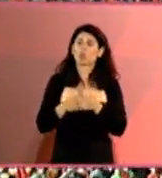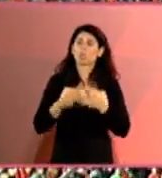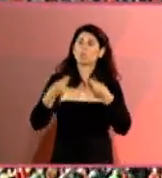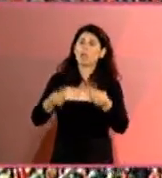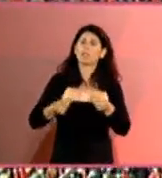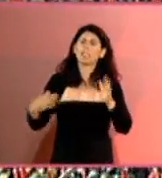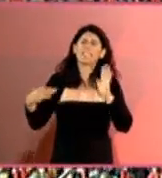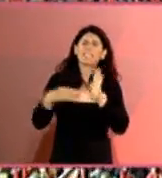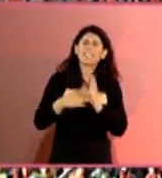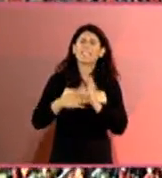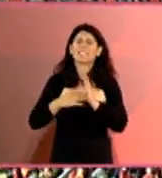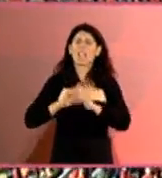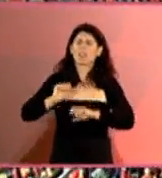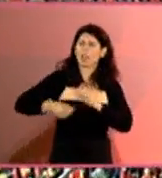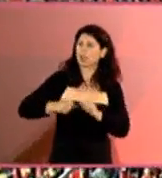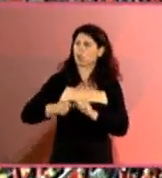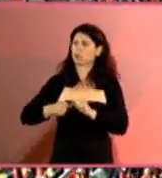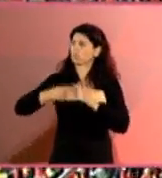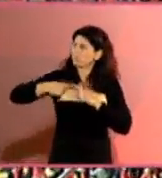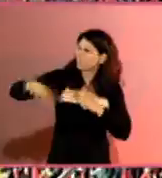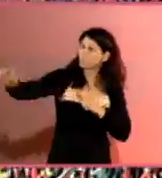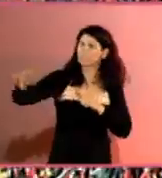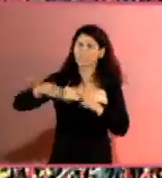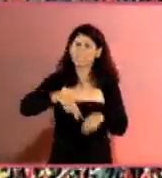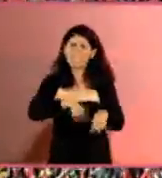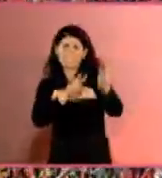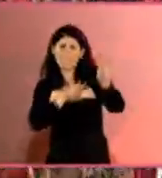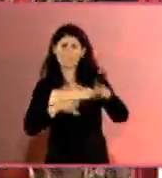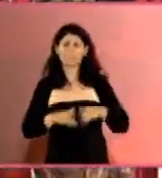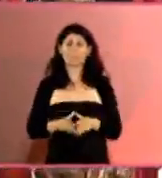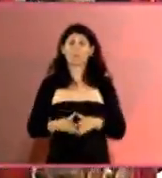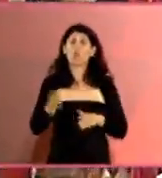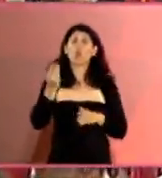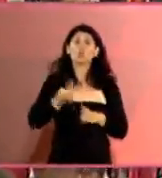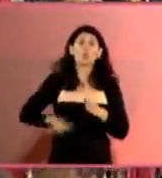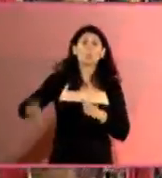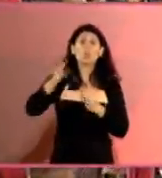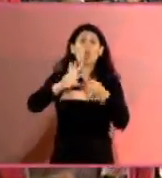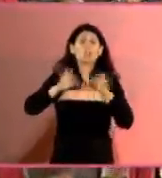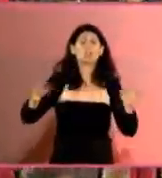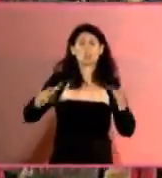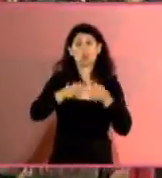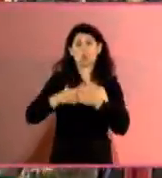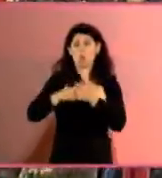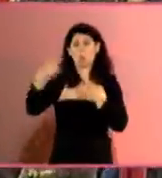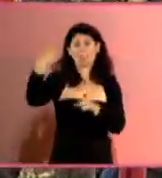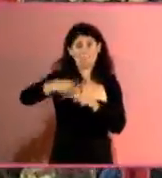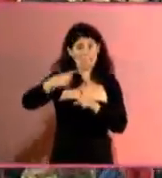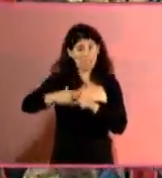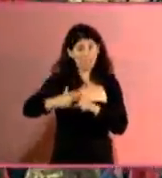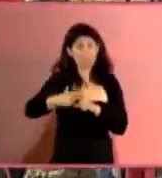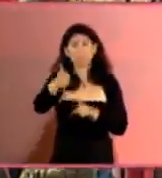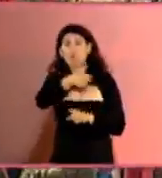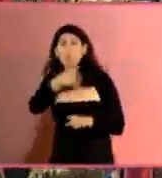χιλιάδες αγωνιστές σε εξορίες και σε εκτελεστικά αποσπάσματα. Το πιο ιστορικό κόμμα της Ελλάδας και